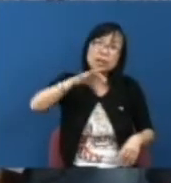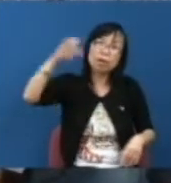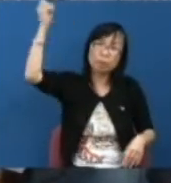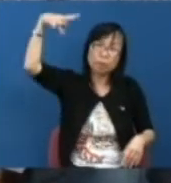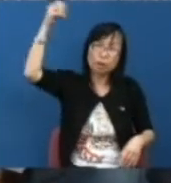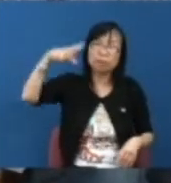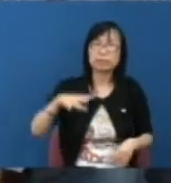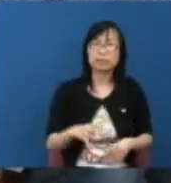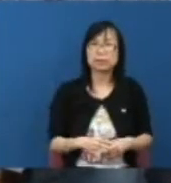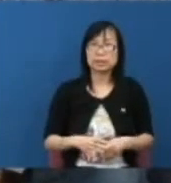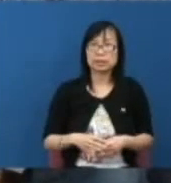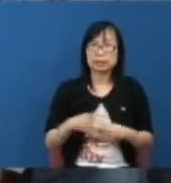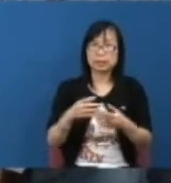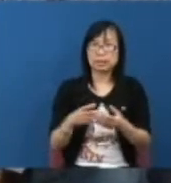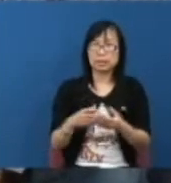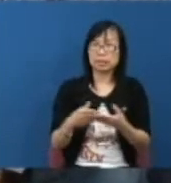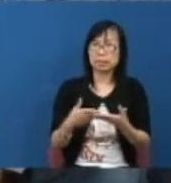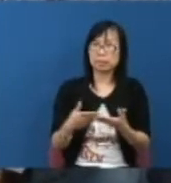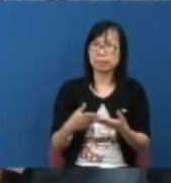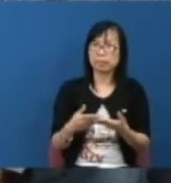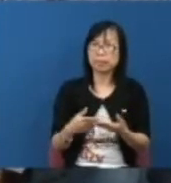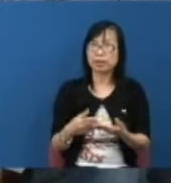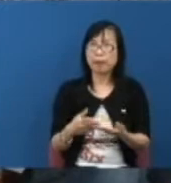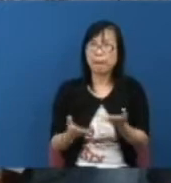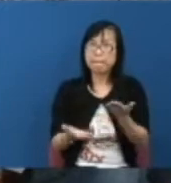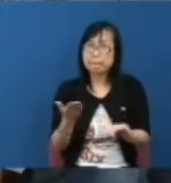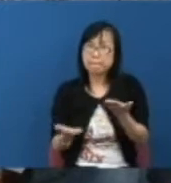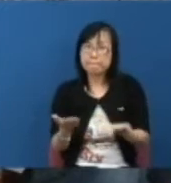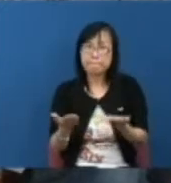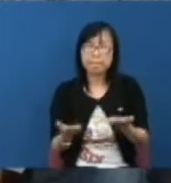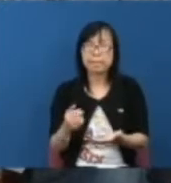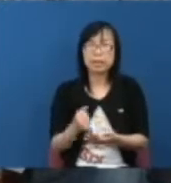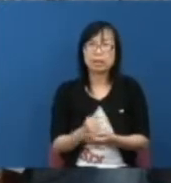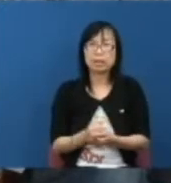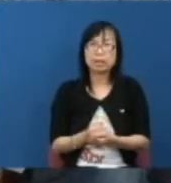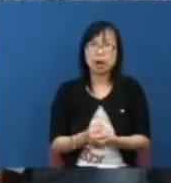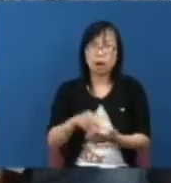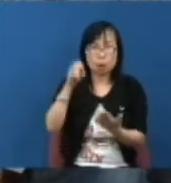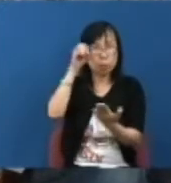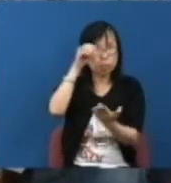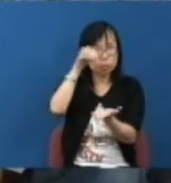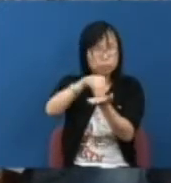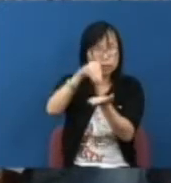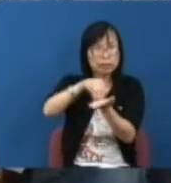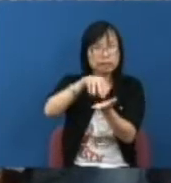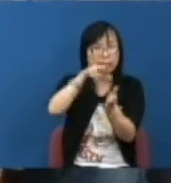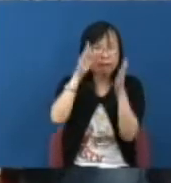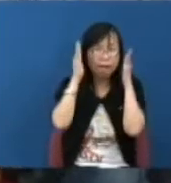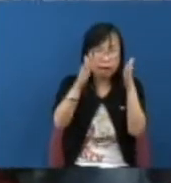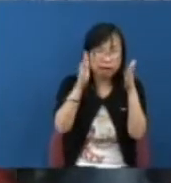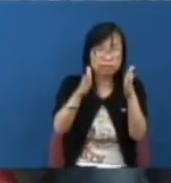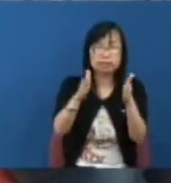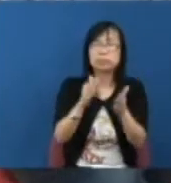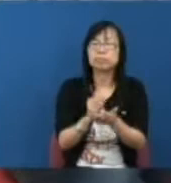其實你呢個 size 咧，通常會係比較有冇一啲規定係要限在喺邊啲